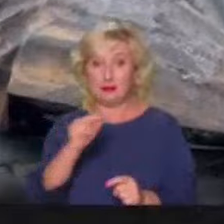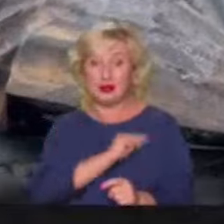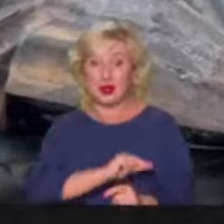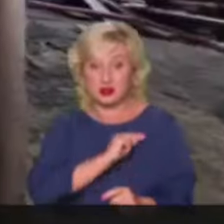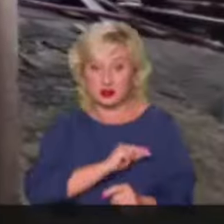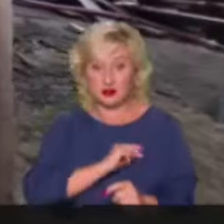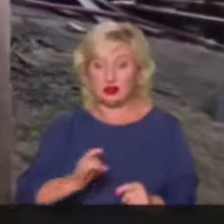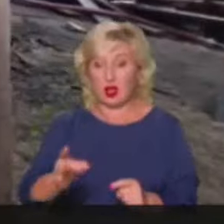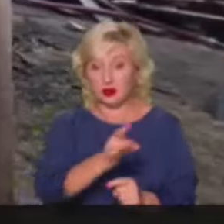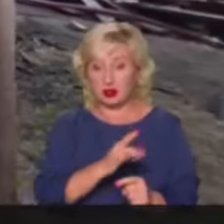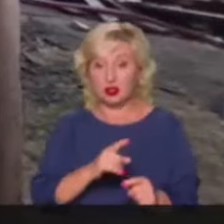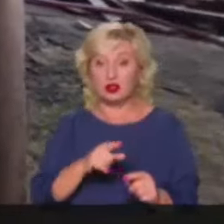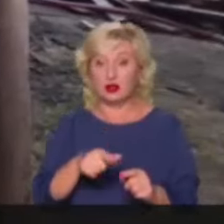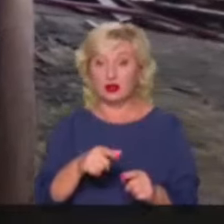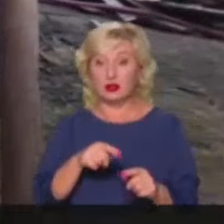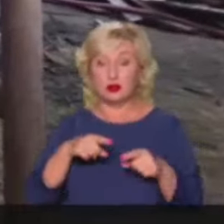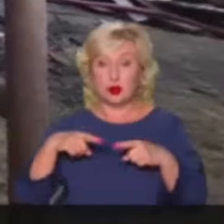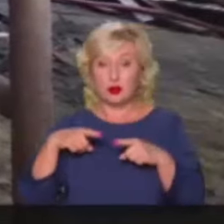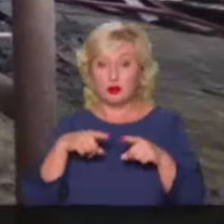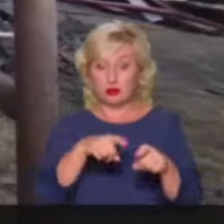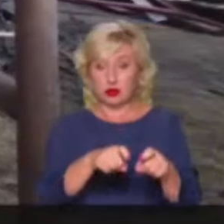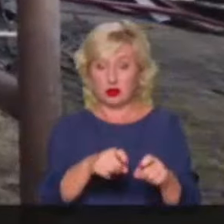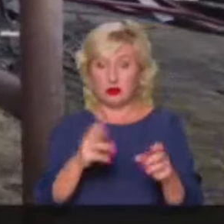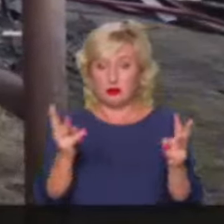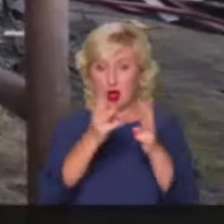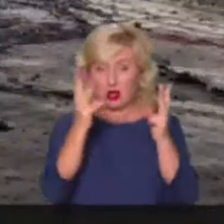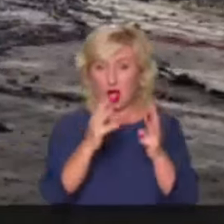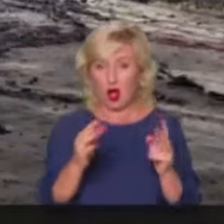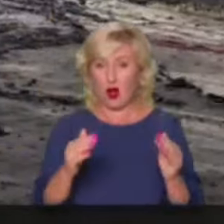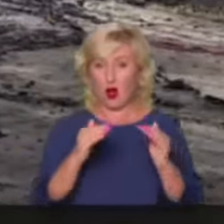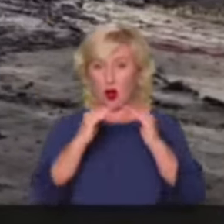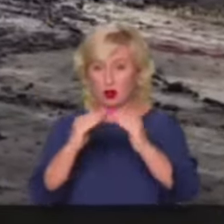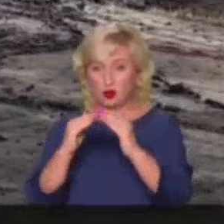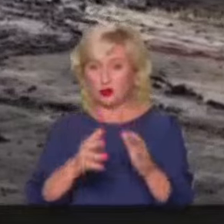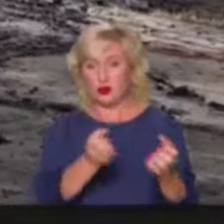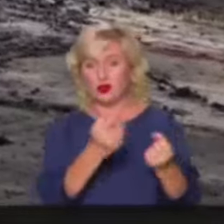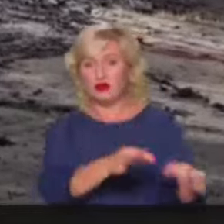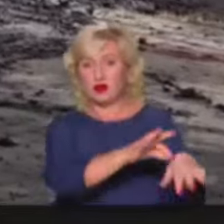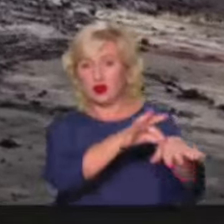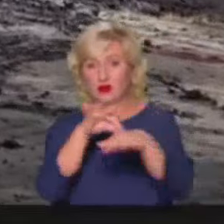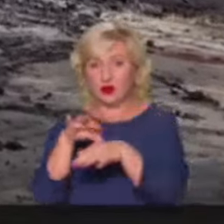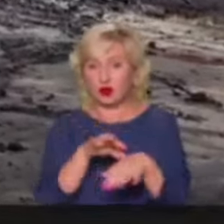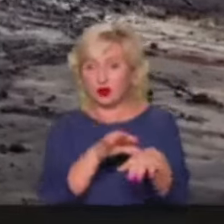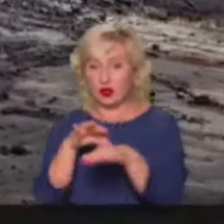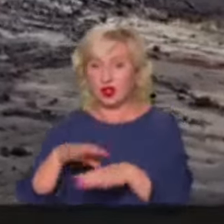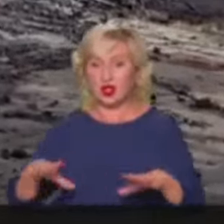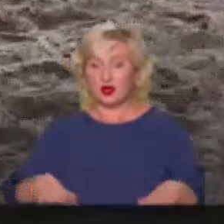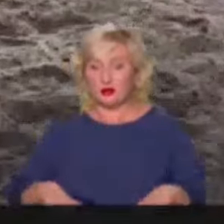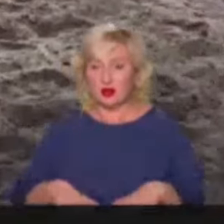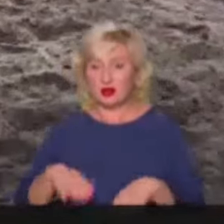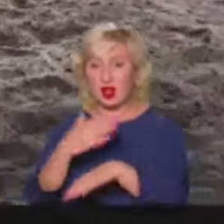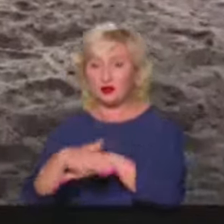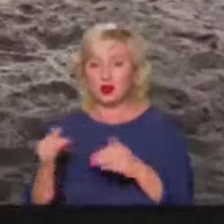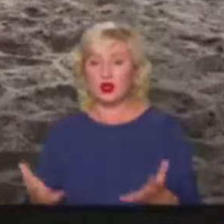на території, вони забігли у будівлю і, палаючи конюшні, просто виводили тварин на вулиці і